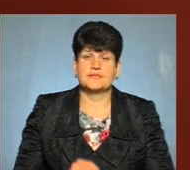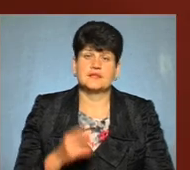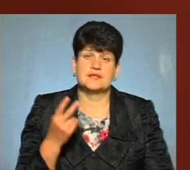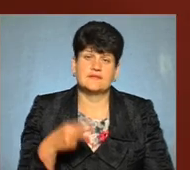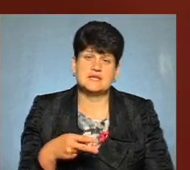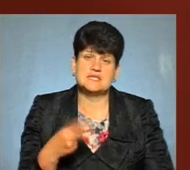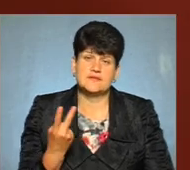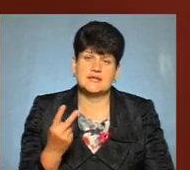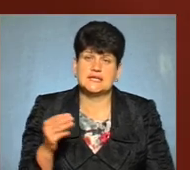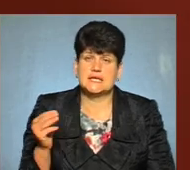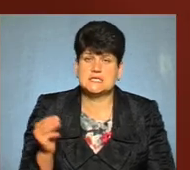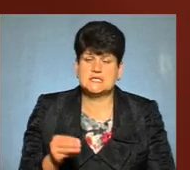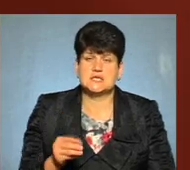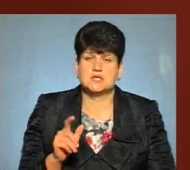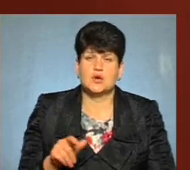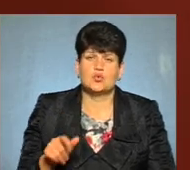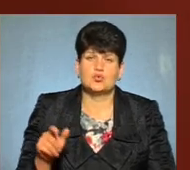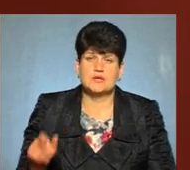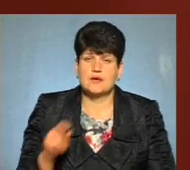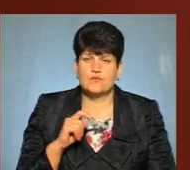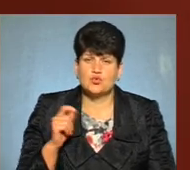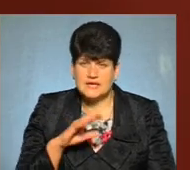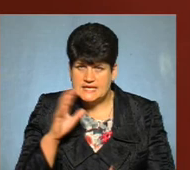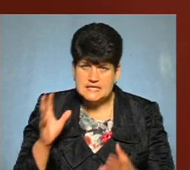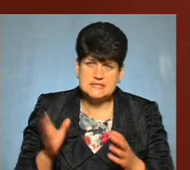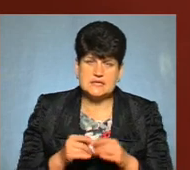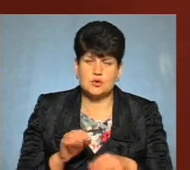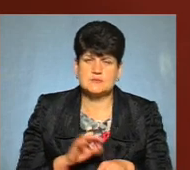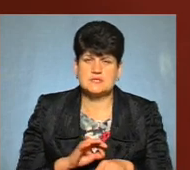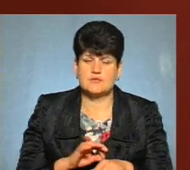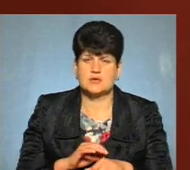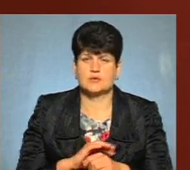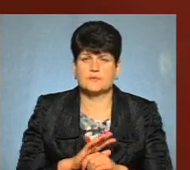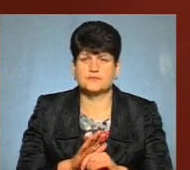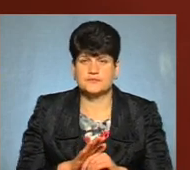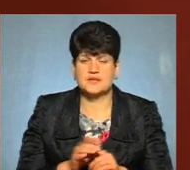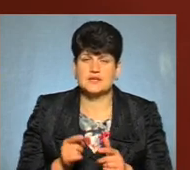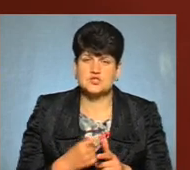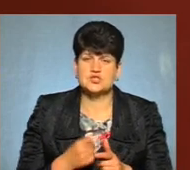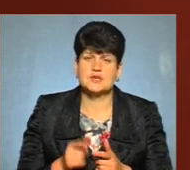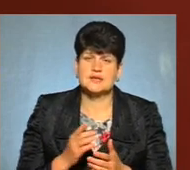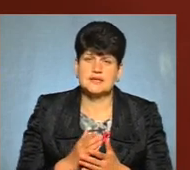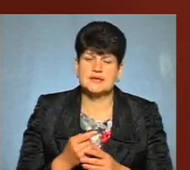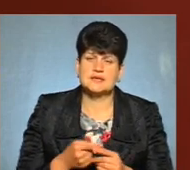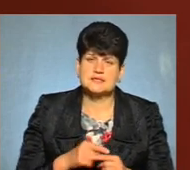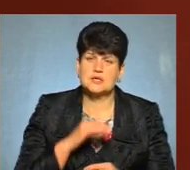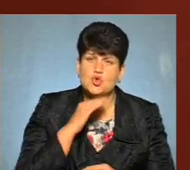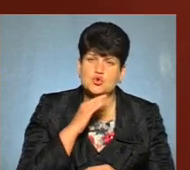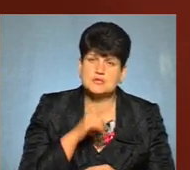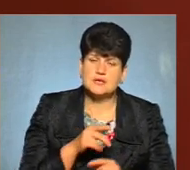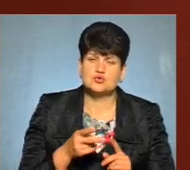22 тисячі людей в Україні загалом перехворіло COVID-19. Чи є це достатньо, аби